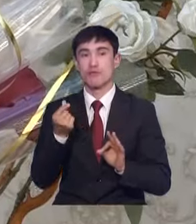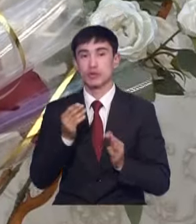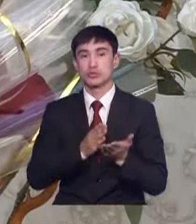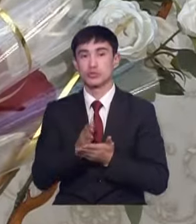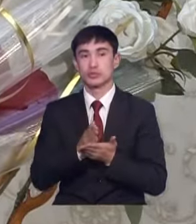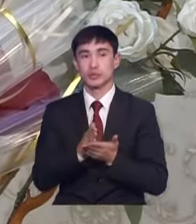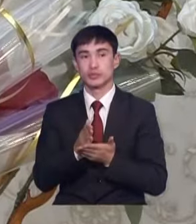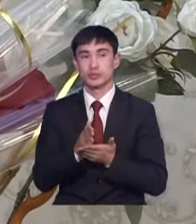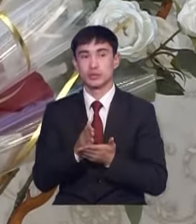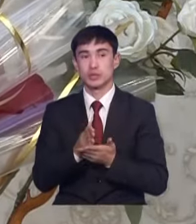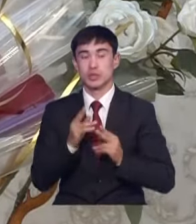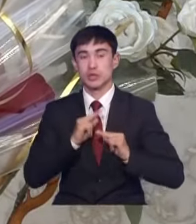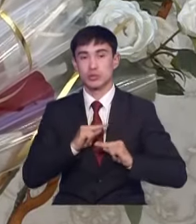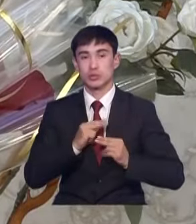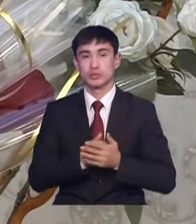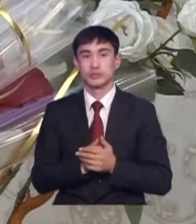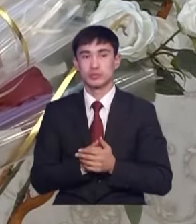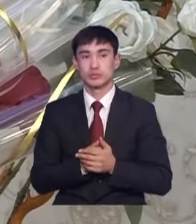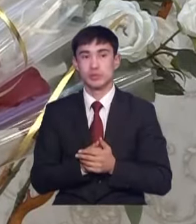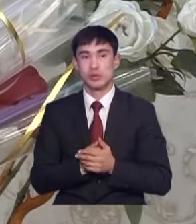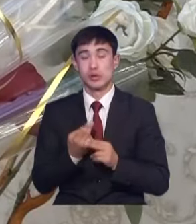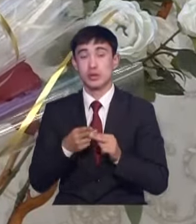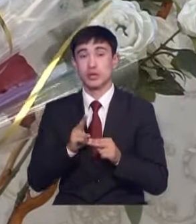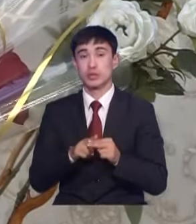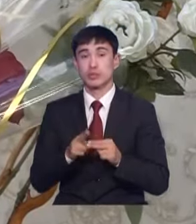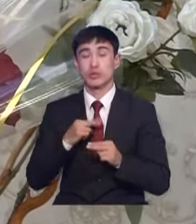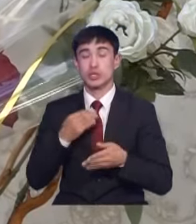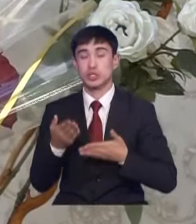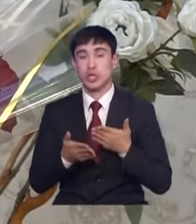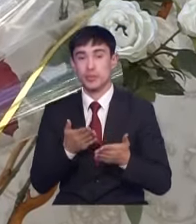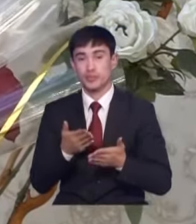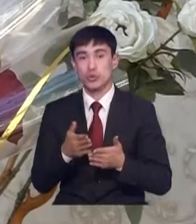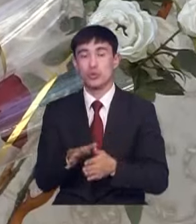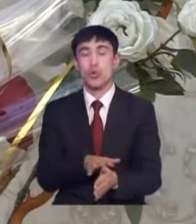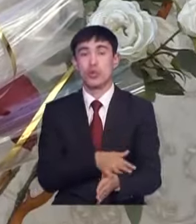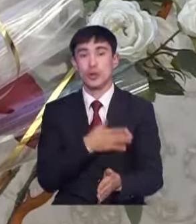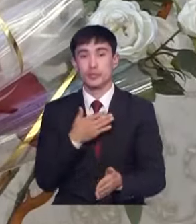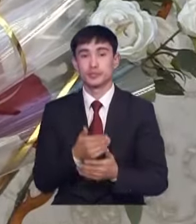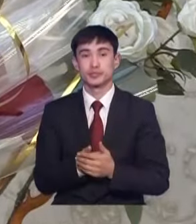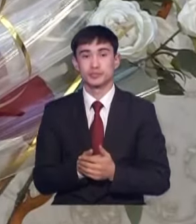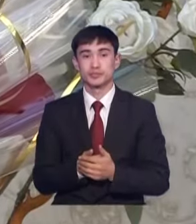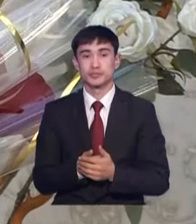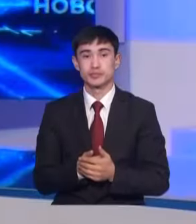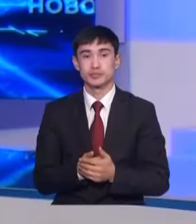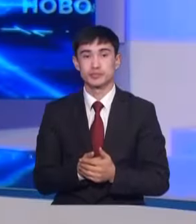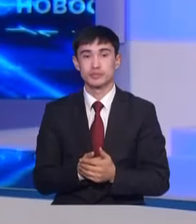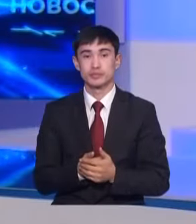службы насо работы то к этому я шла долго